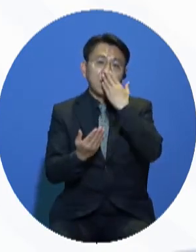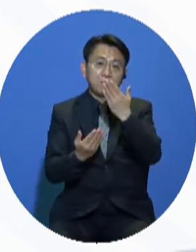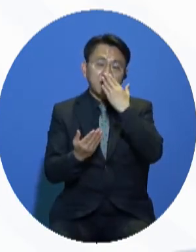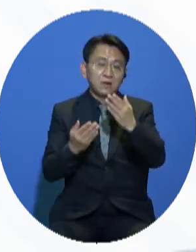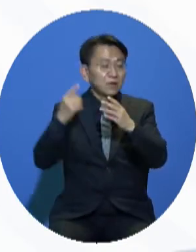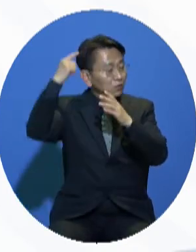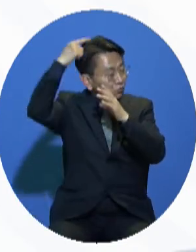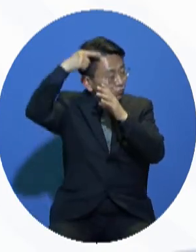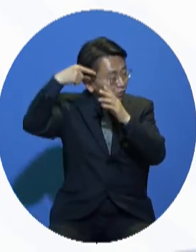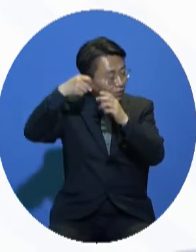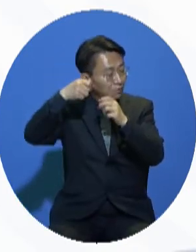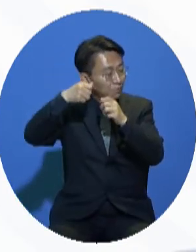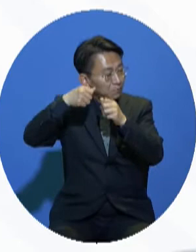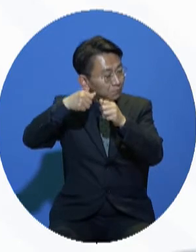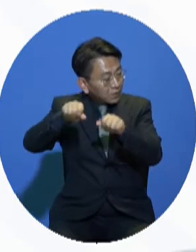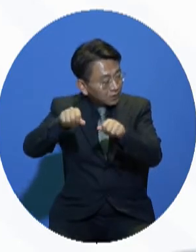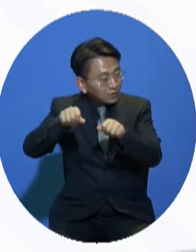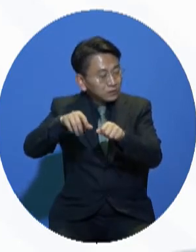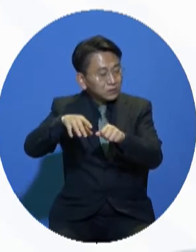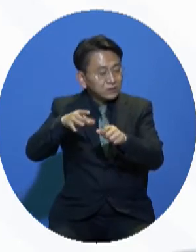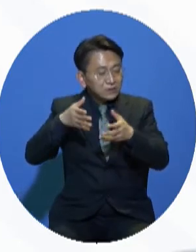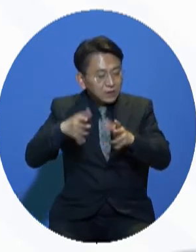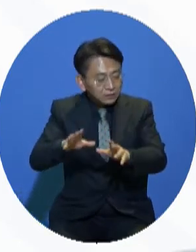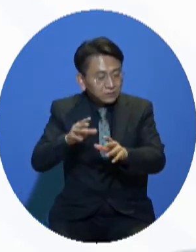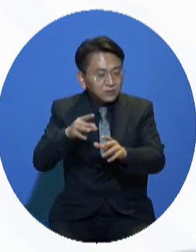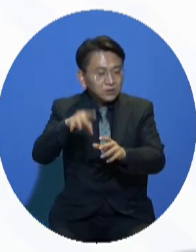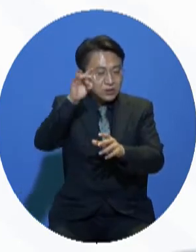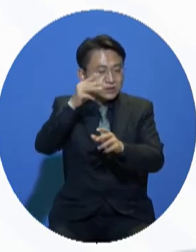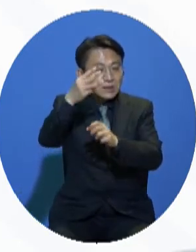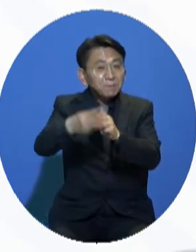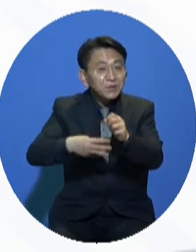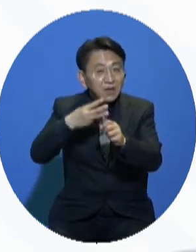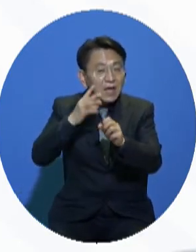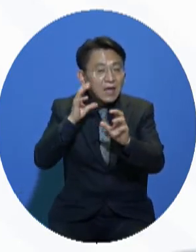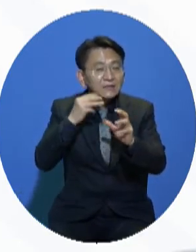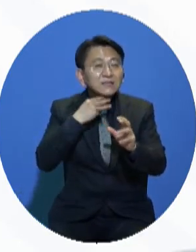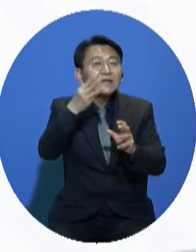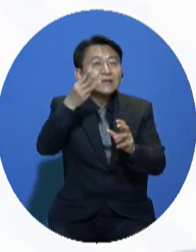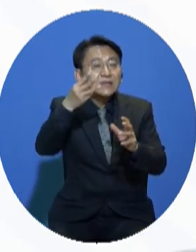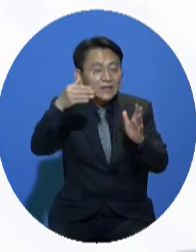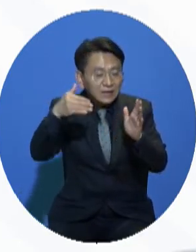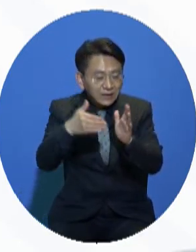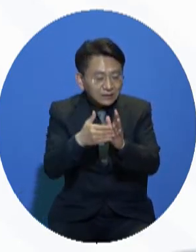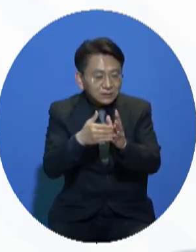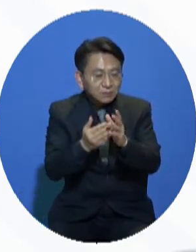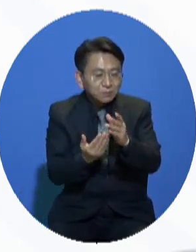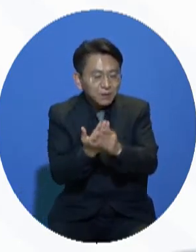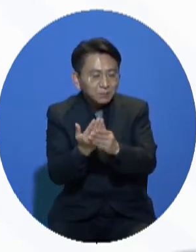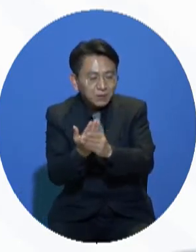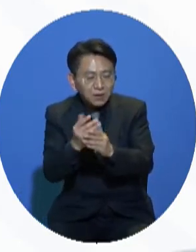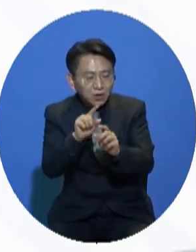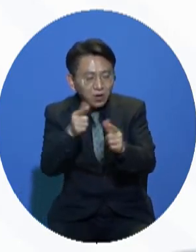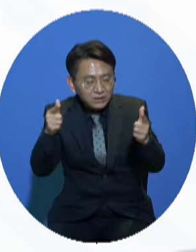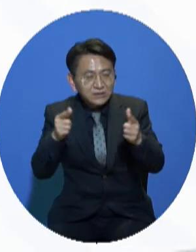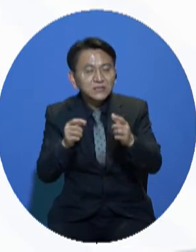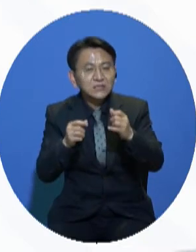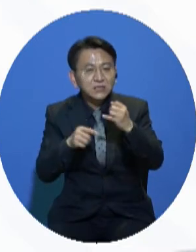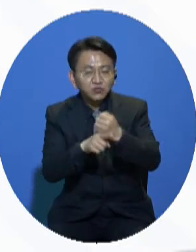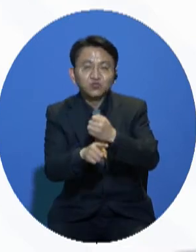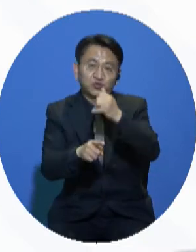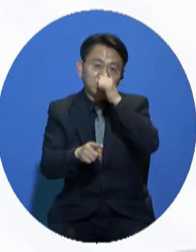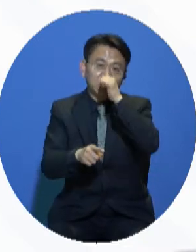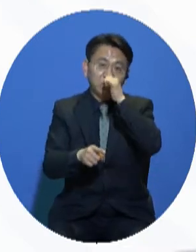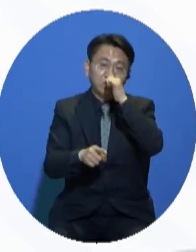뇌의 손상이 첫 3년 동안 태어나서 첫 3년 동안 발생하는 데는 여러 가지 이유가 있을 수가